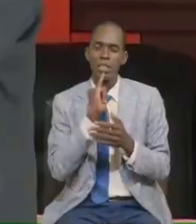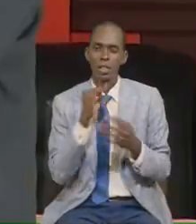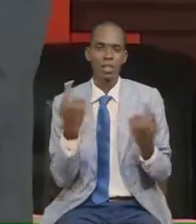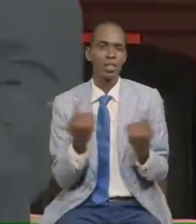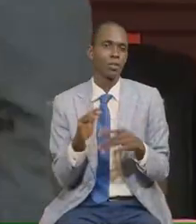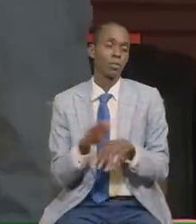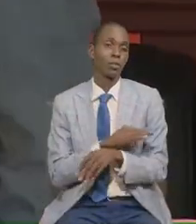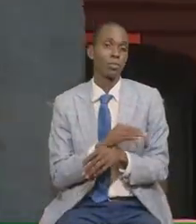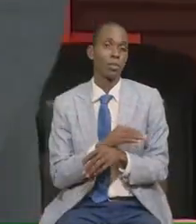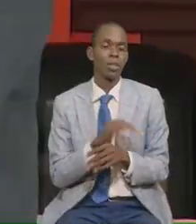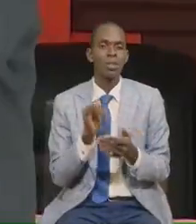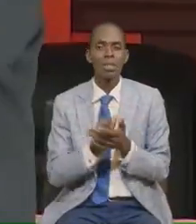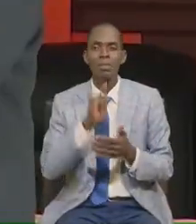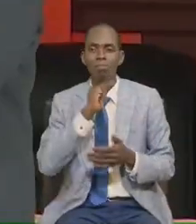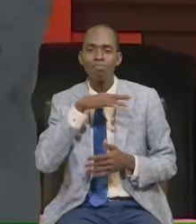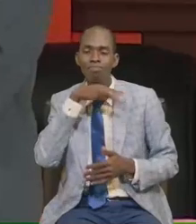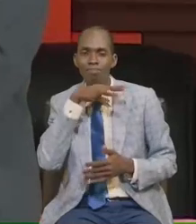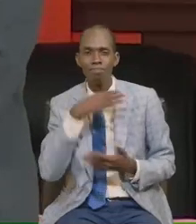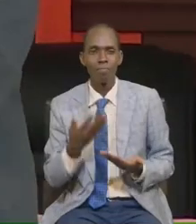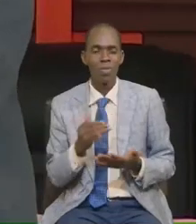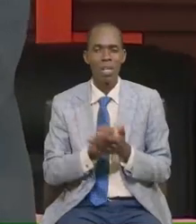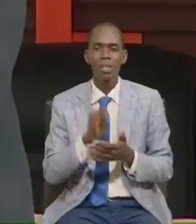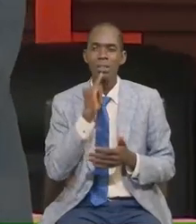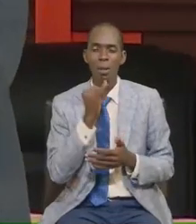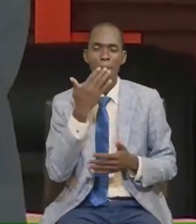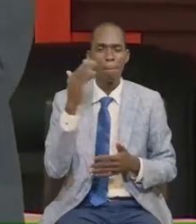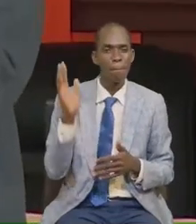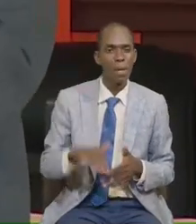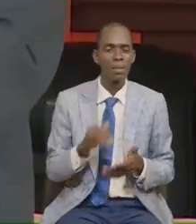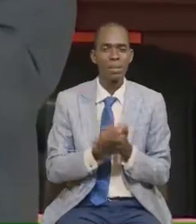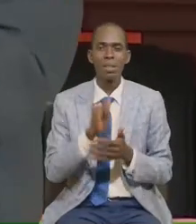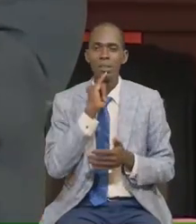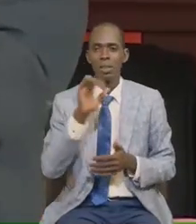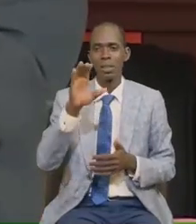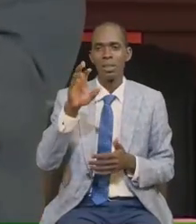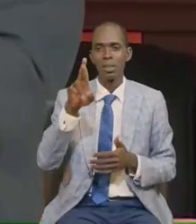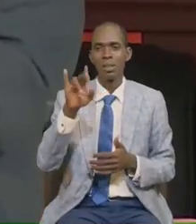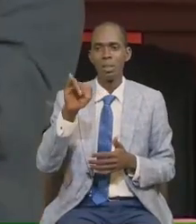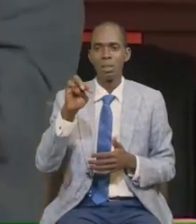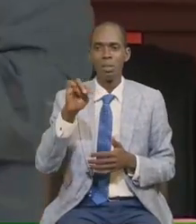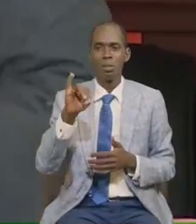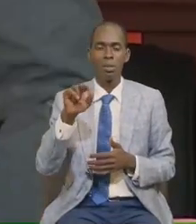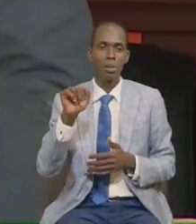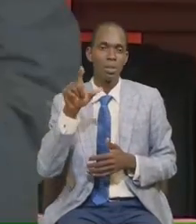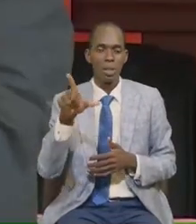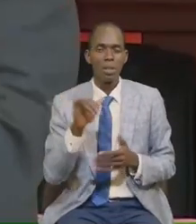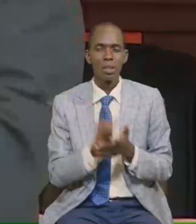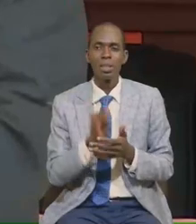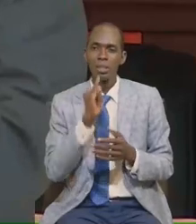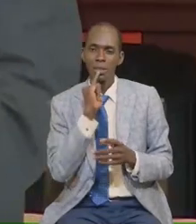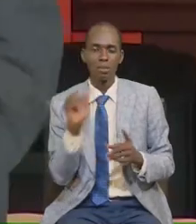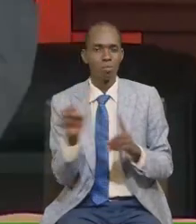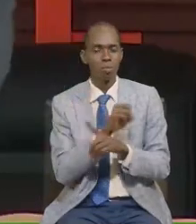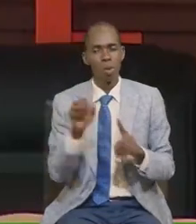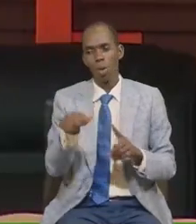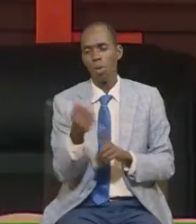qui est criminel qui est donc contraire